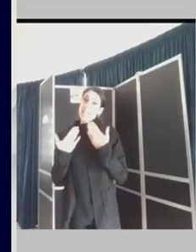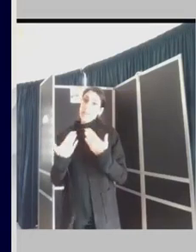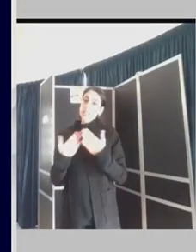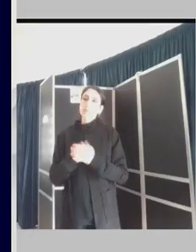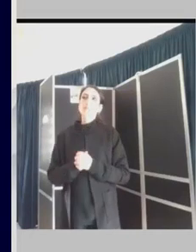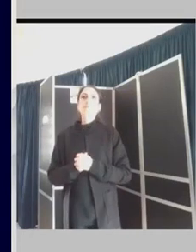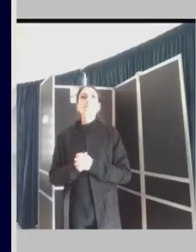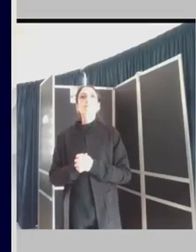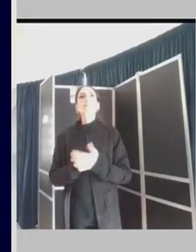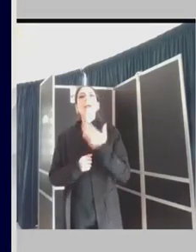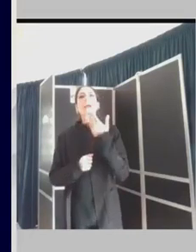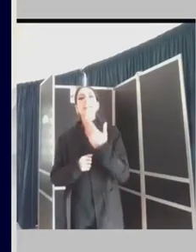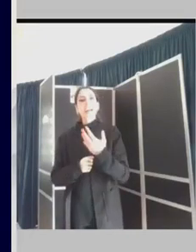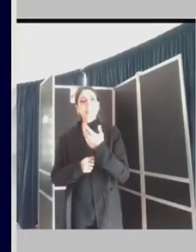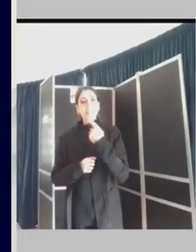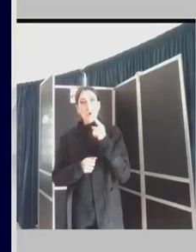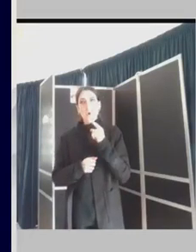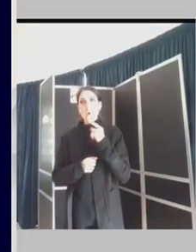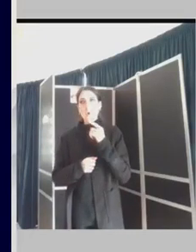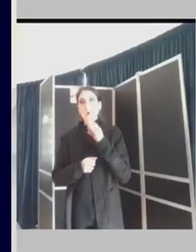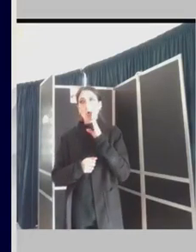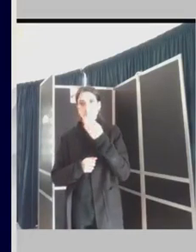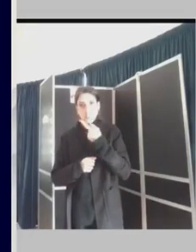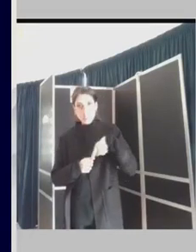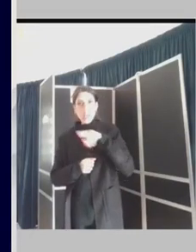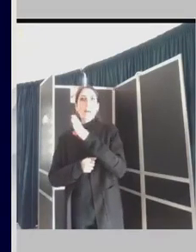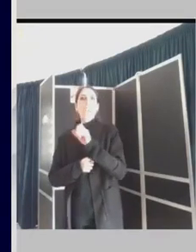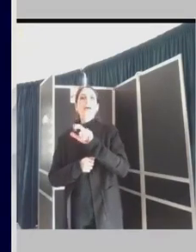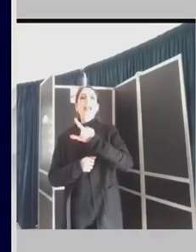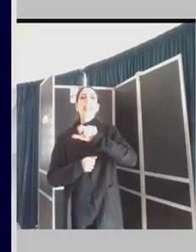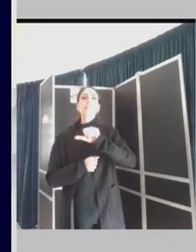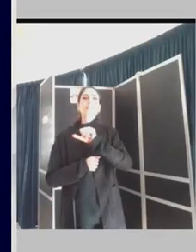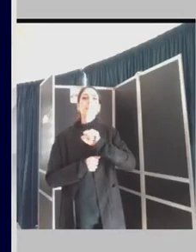Grazie consigliere Bellassai, prego consigliere Burgio.